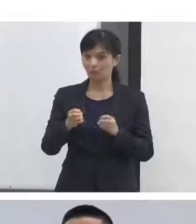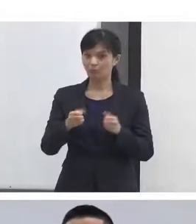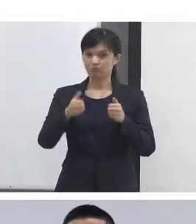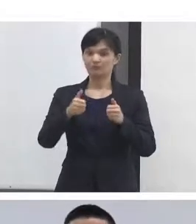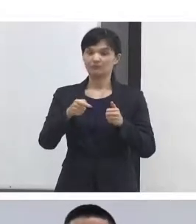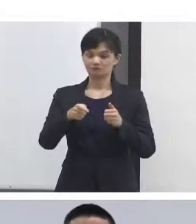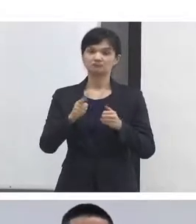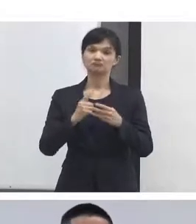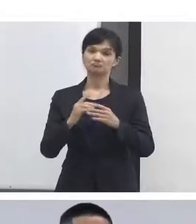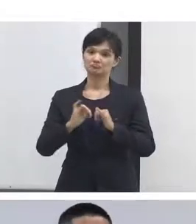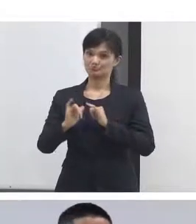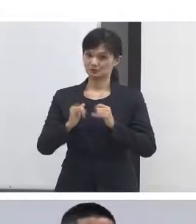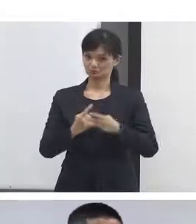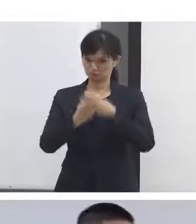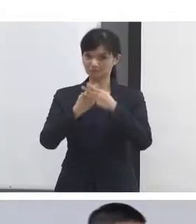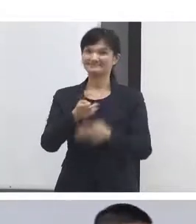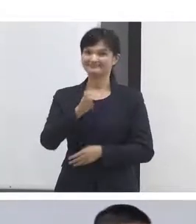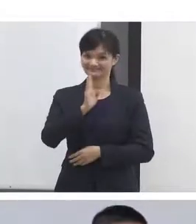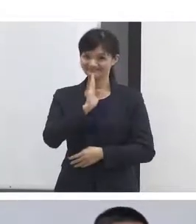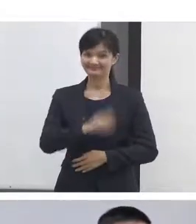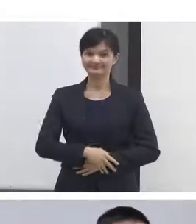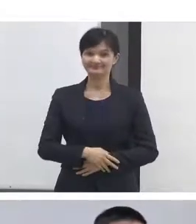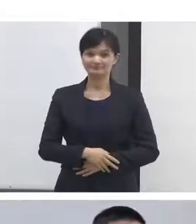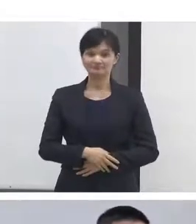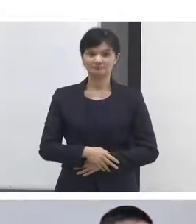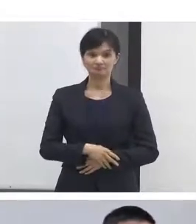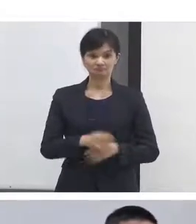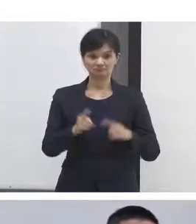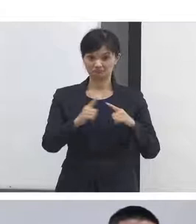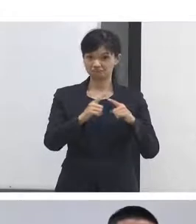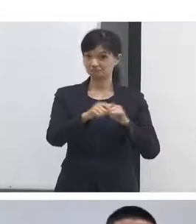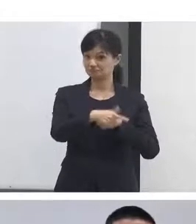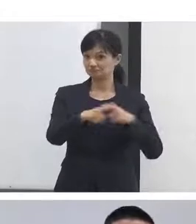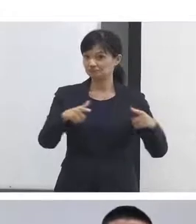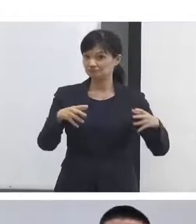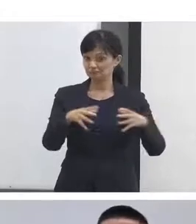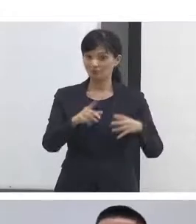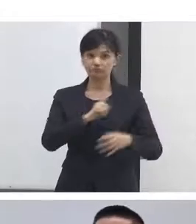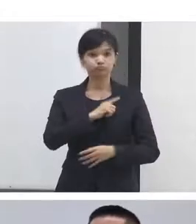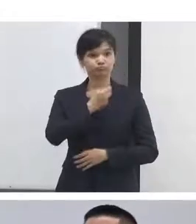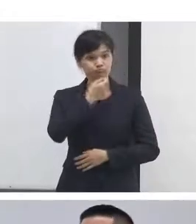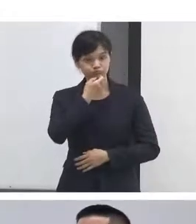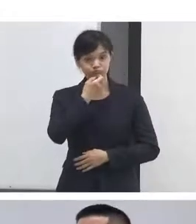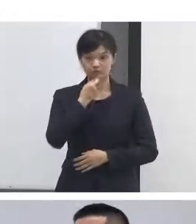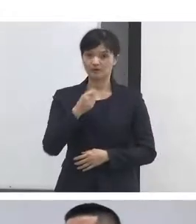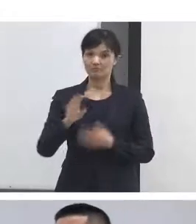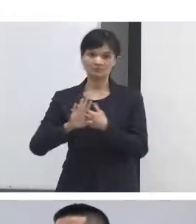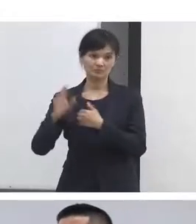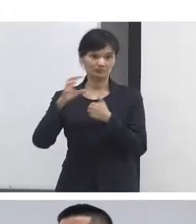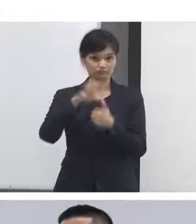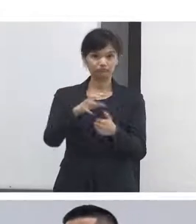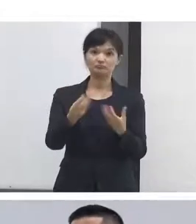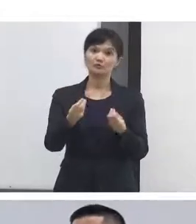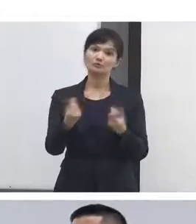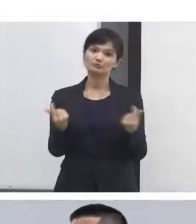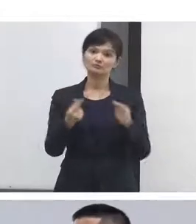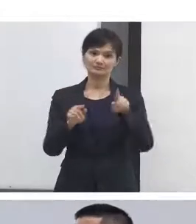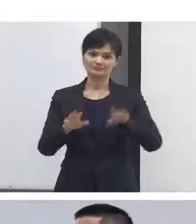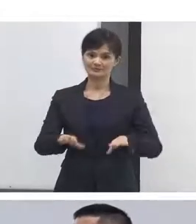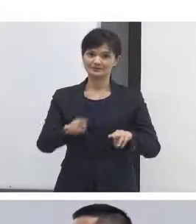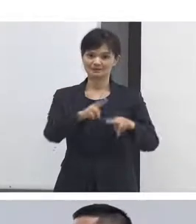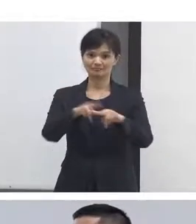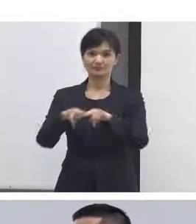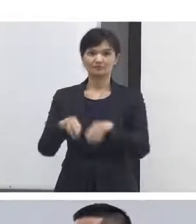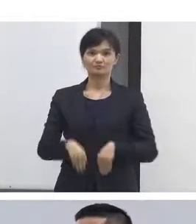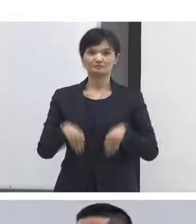主的事情了。就是一群人凭自己的意愿自愿，并没有任何人逼，就像各位没有人逼你今天坐在这里一样。那我们今天如果